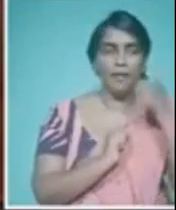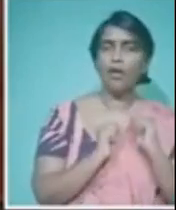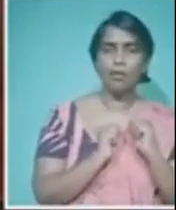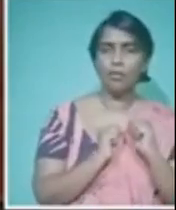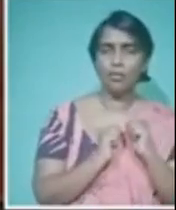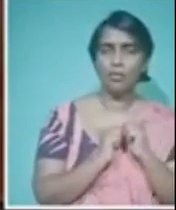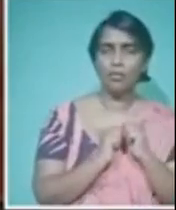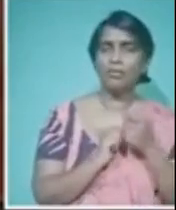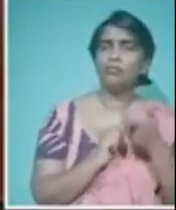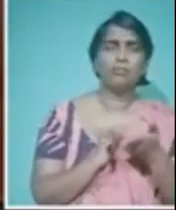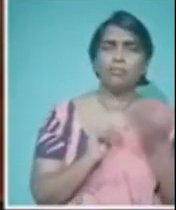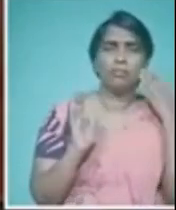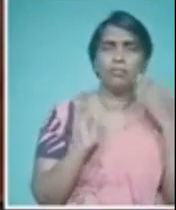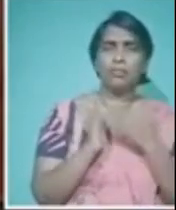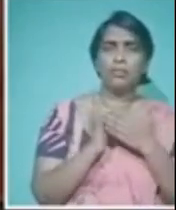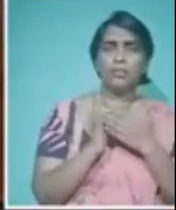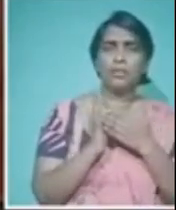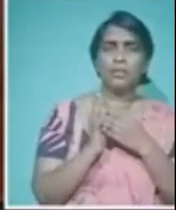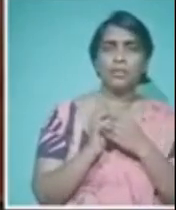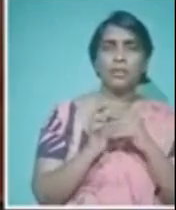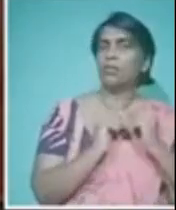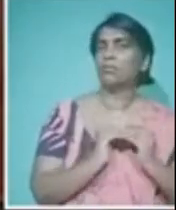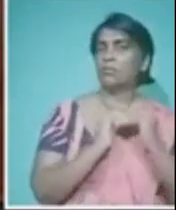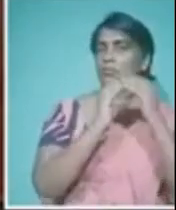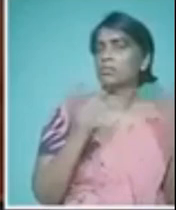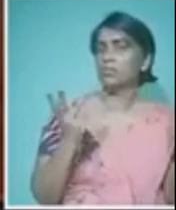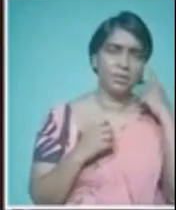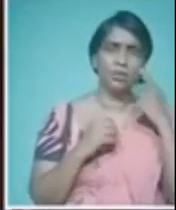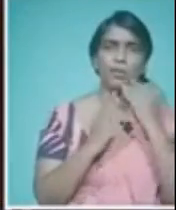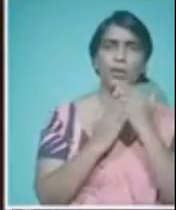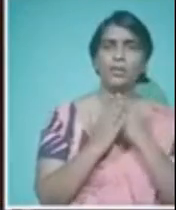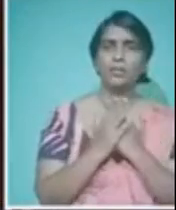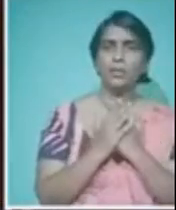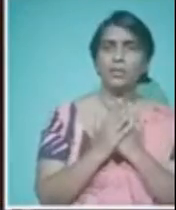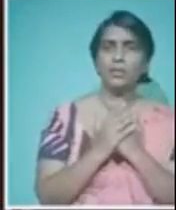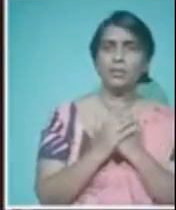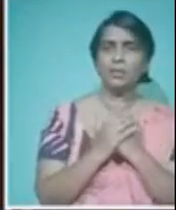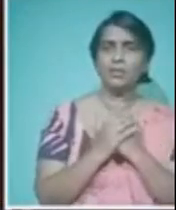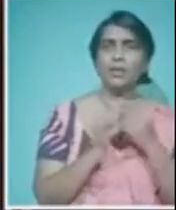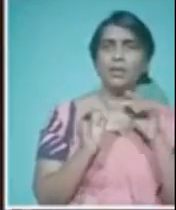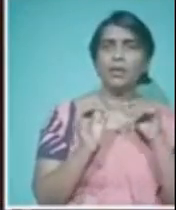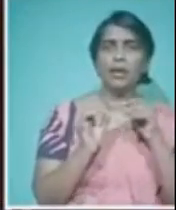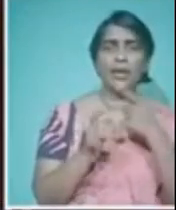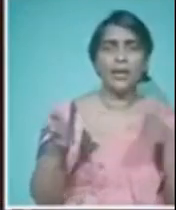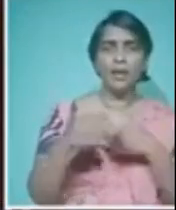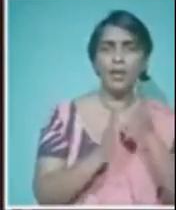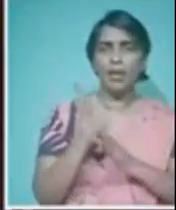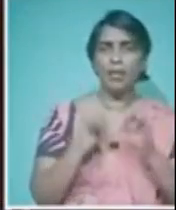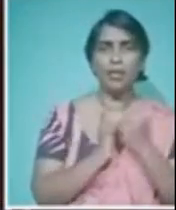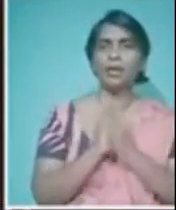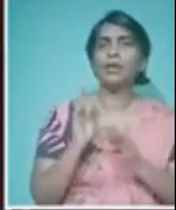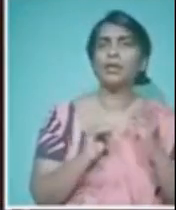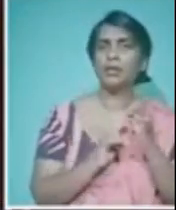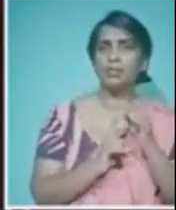මොකද්ද මොකක්ද මේකෙන් සංස්ථාවට වෙන අභිවෘද්ධිය මම හිතන්නේ කැබිනට් අමාත්‍යතුමා බඳුන ගුණවර්ධන ගරු